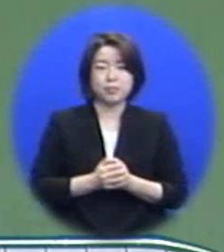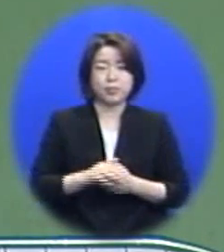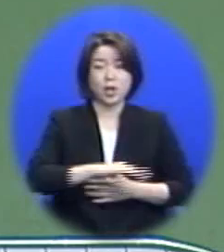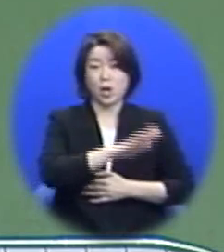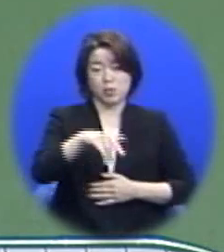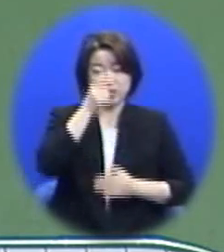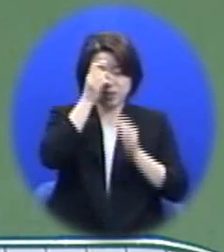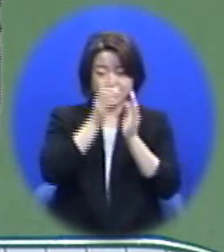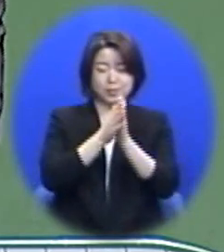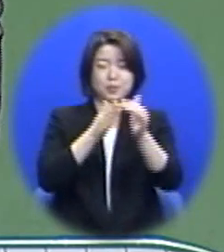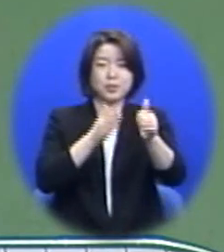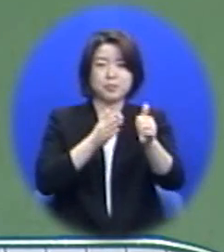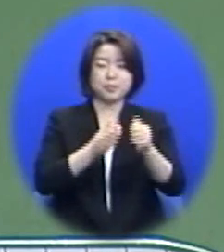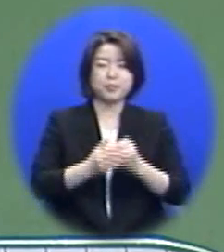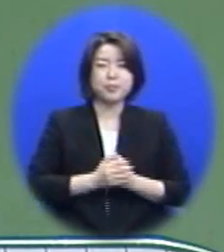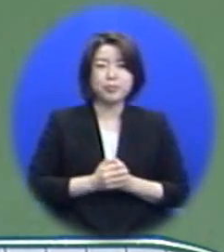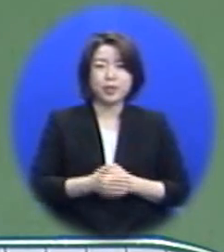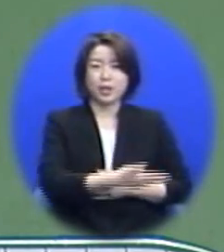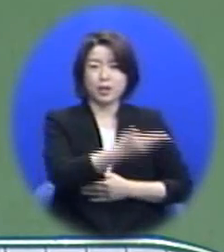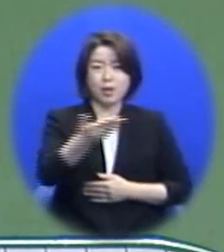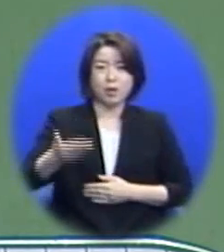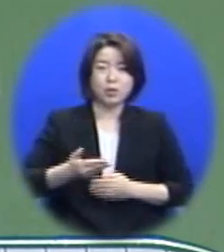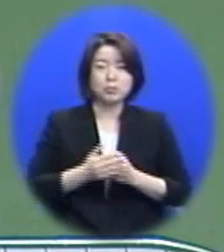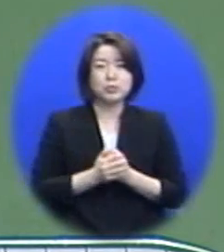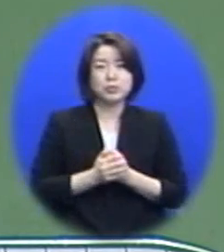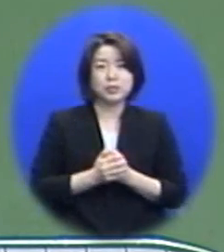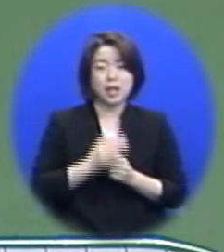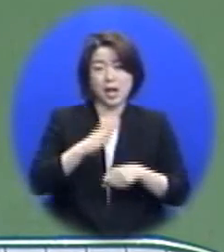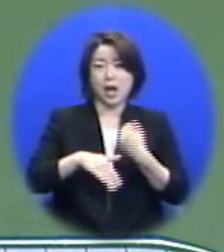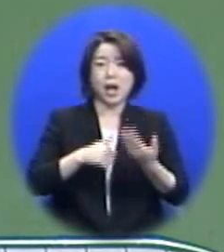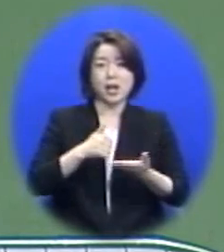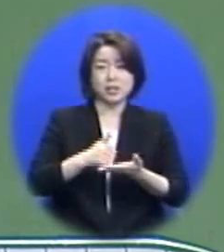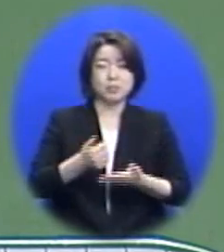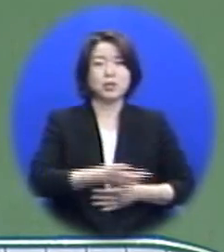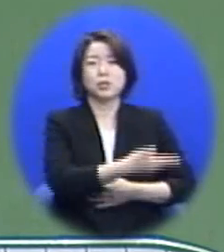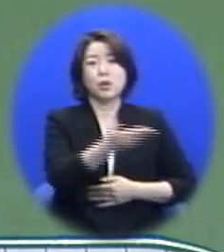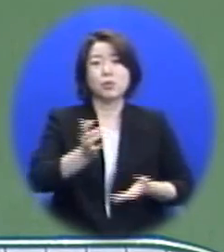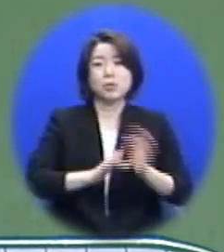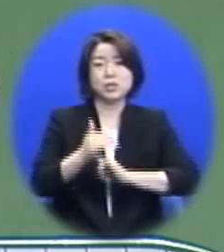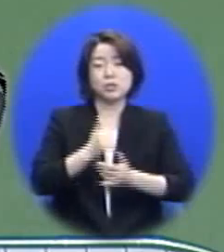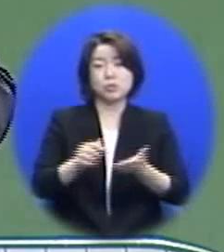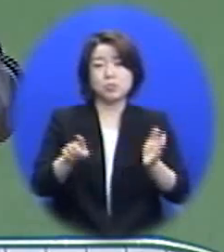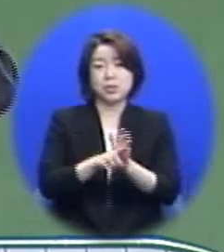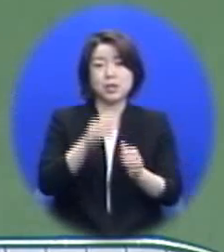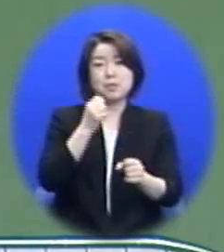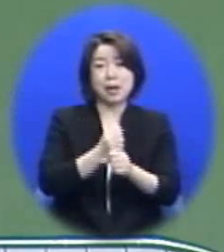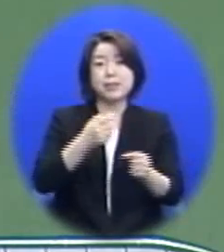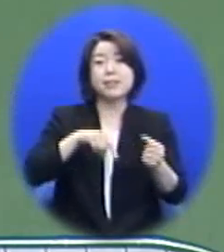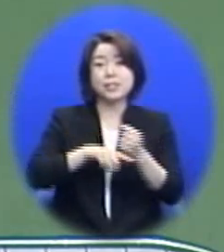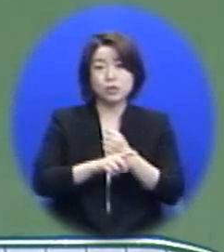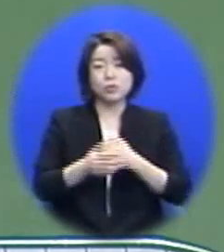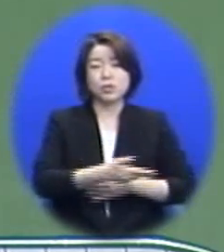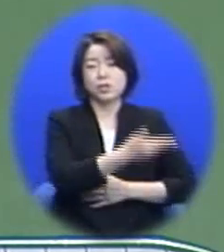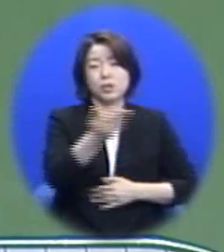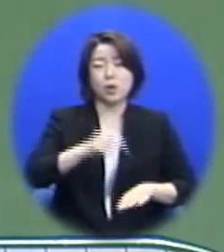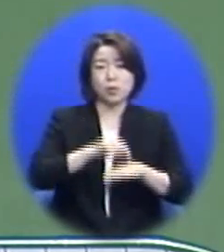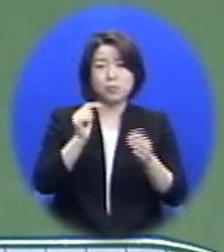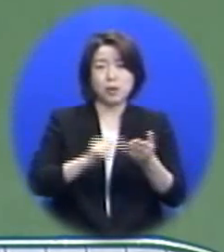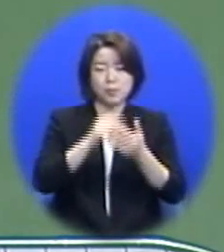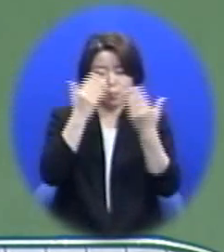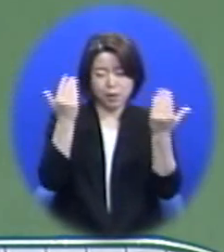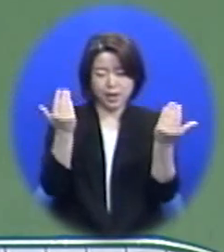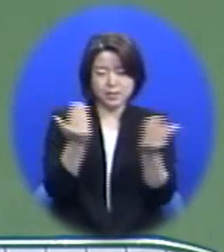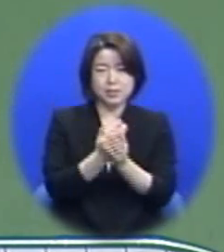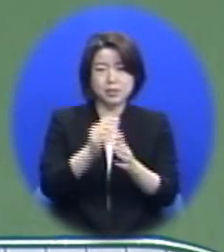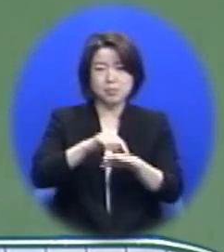기도합시다 여러분 하나님은 여러분들을 예수 믿게 하신 이유는 여러분의 마음이 완전히 바지게